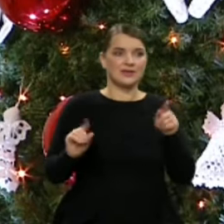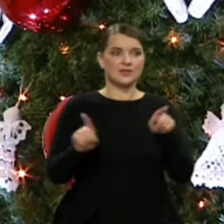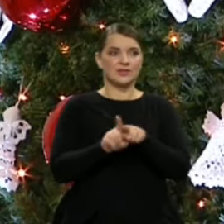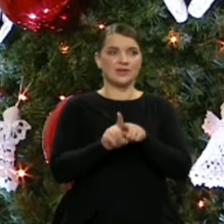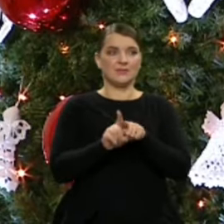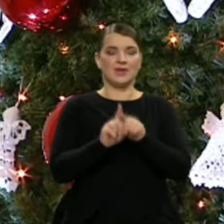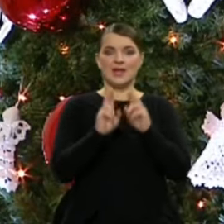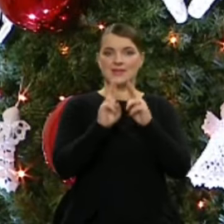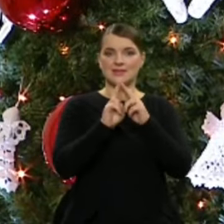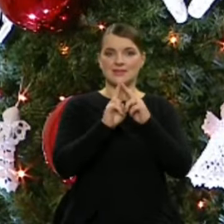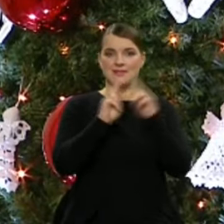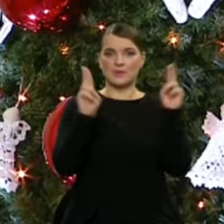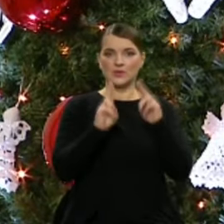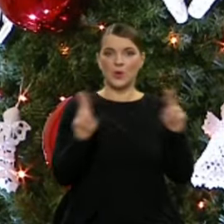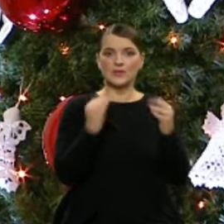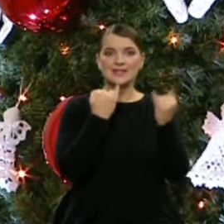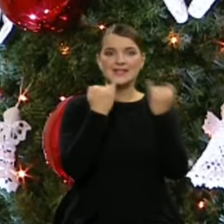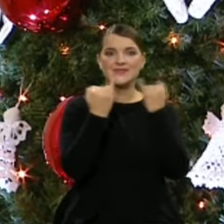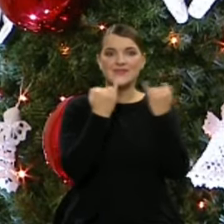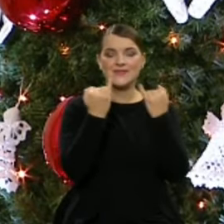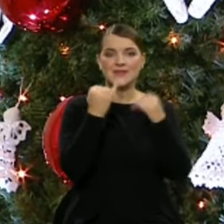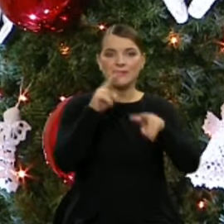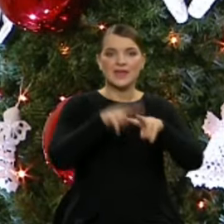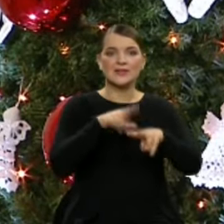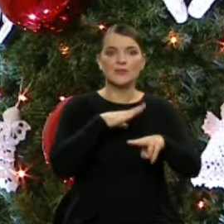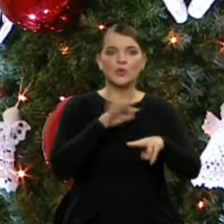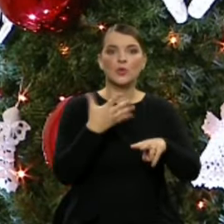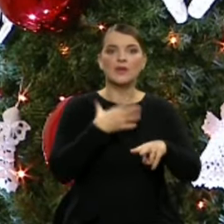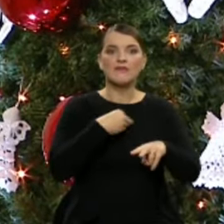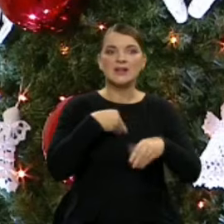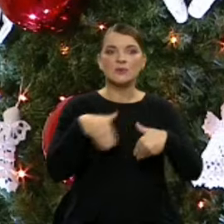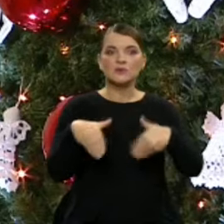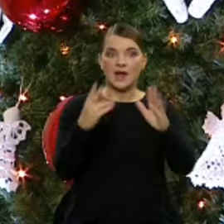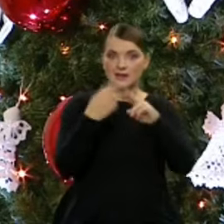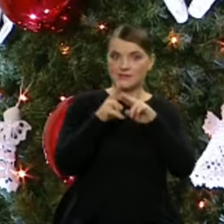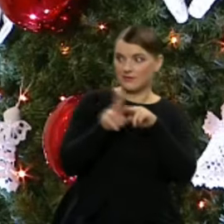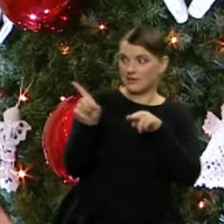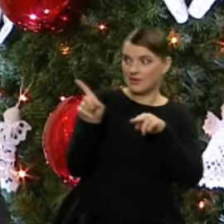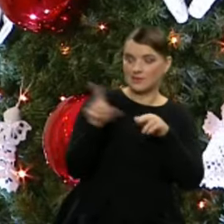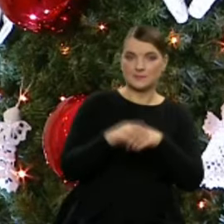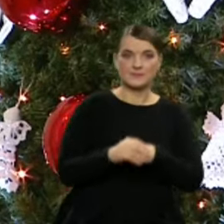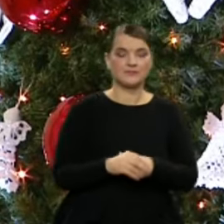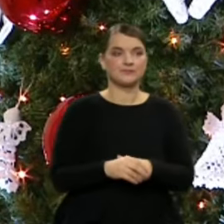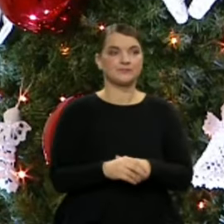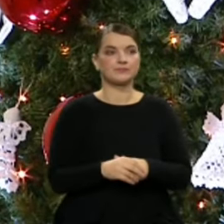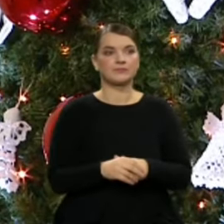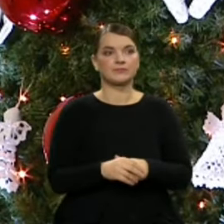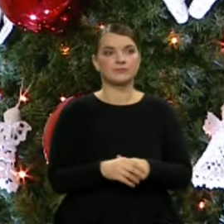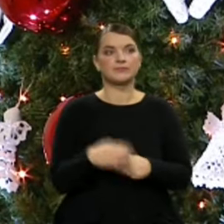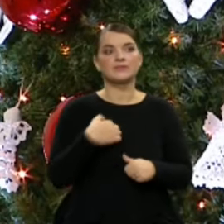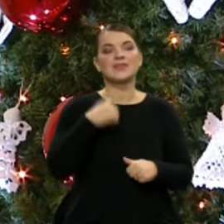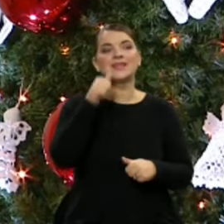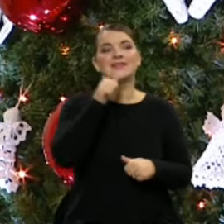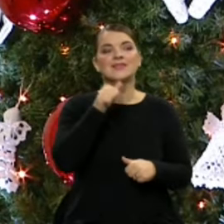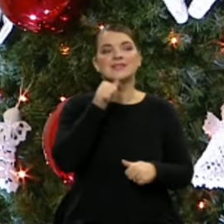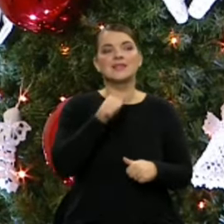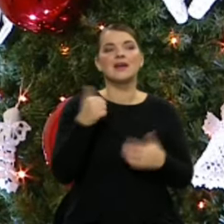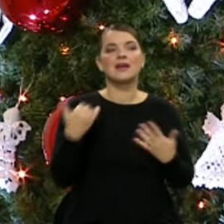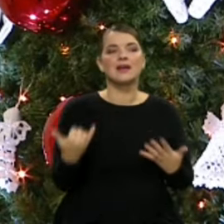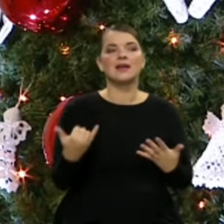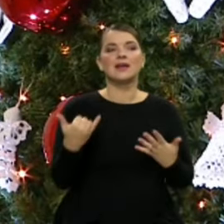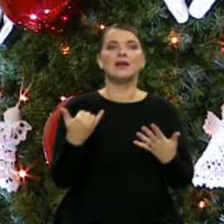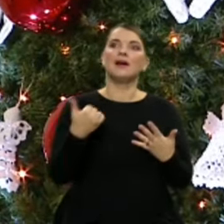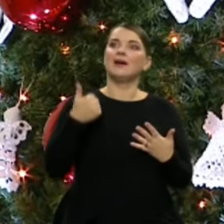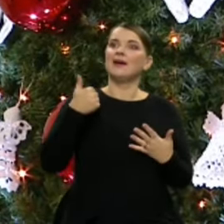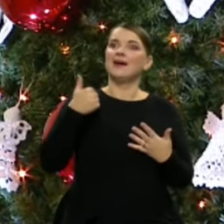pasikalbėjimo punktas čia Vilniaus gatvėje. Ir aš kiekvieną minutę pasiekęs kažką